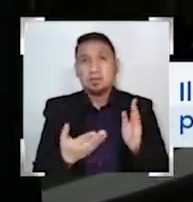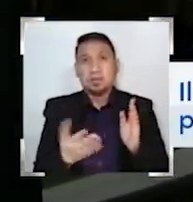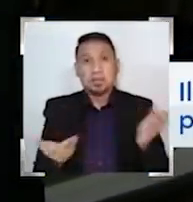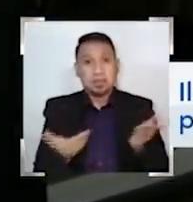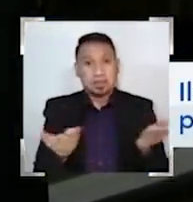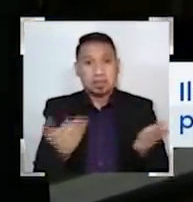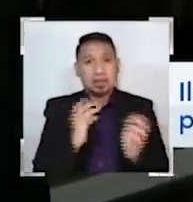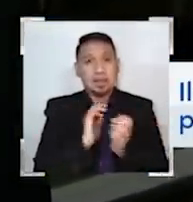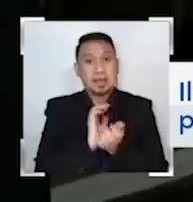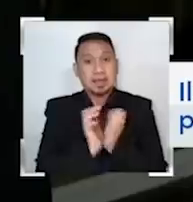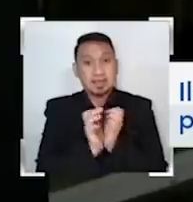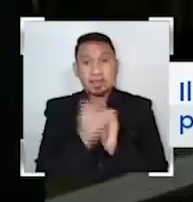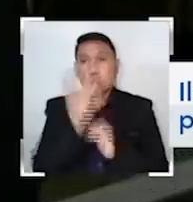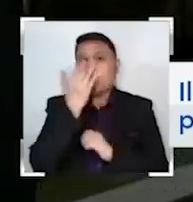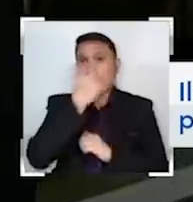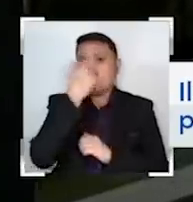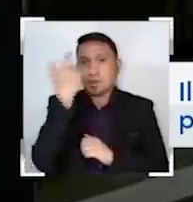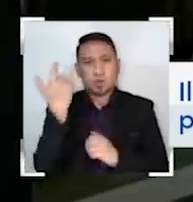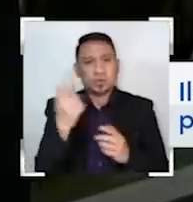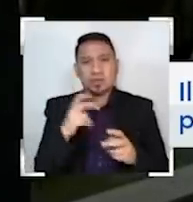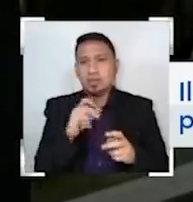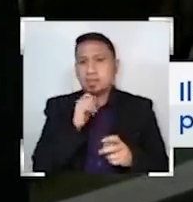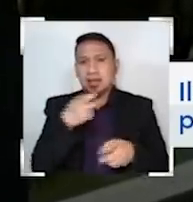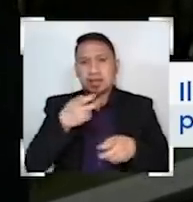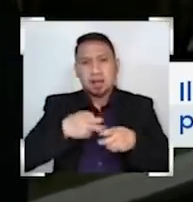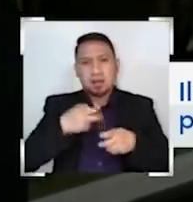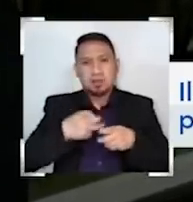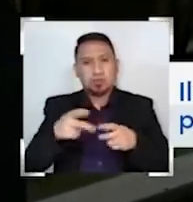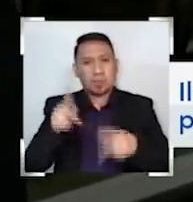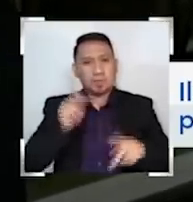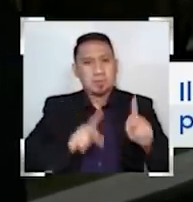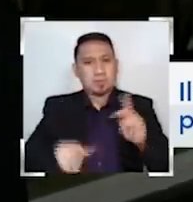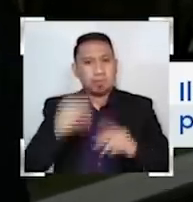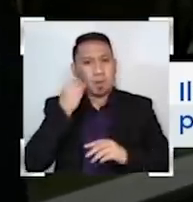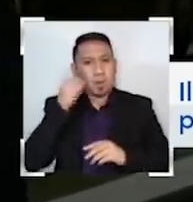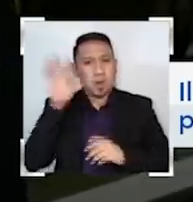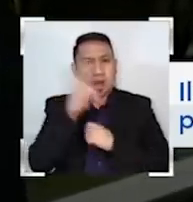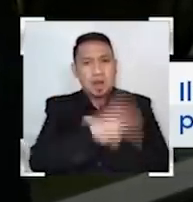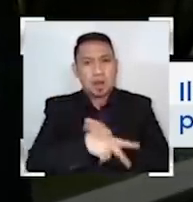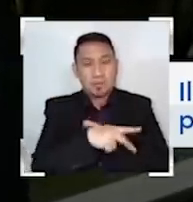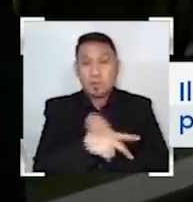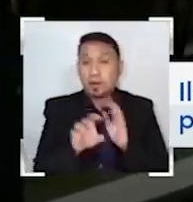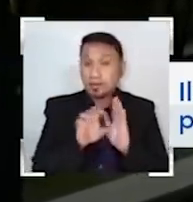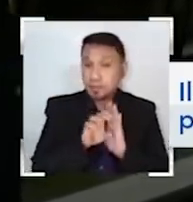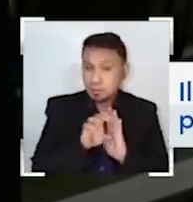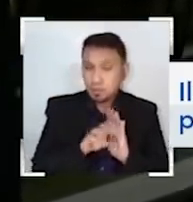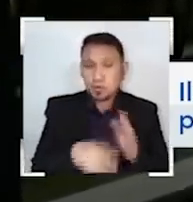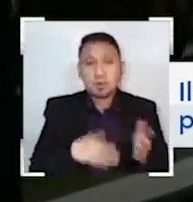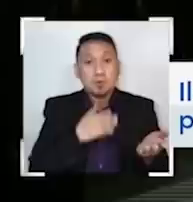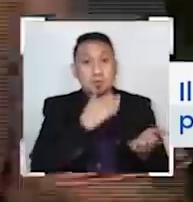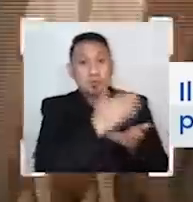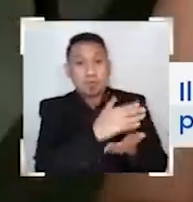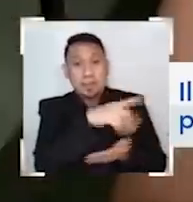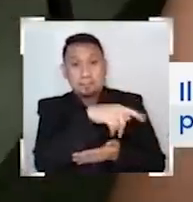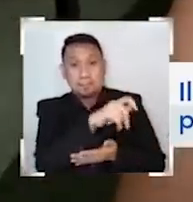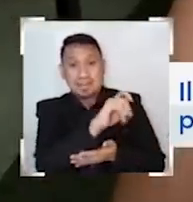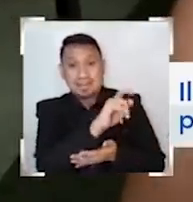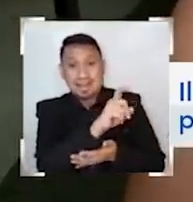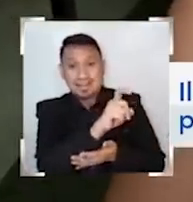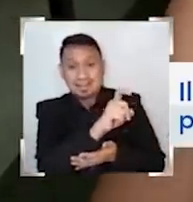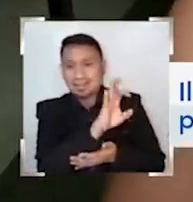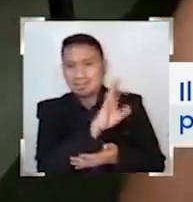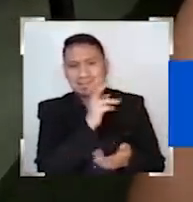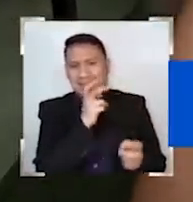na mahirapan yung mga pasahero na pauwi ng probinsya kasi kung unlike pupunta pa sila ng PTEX, medyo hassle sa kanila yon. Mixed